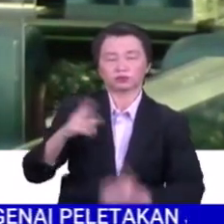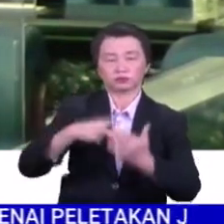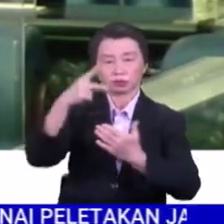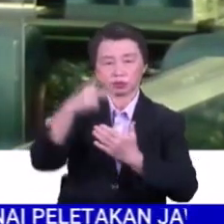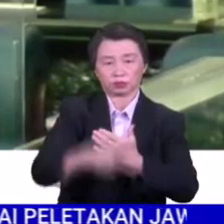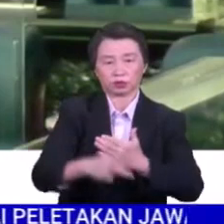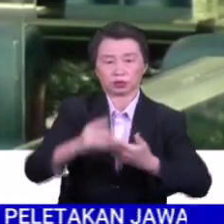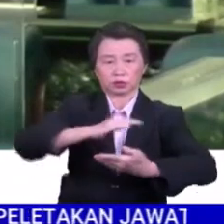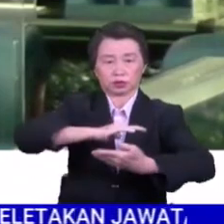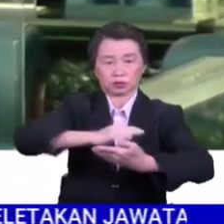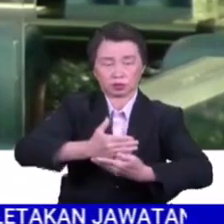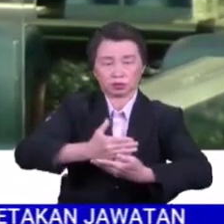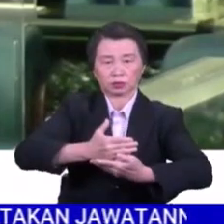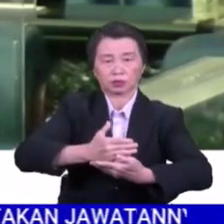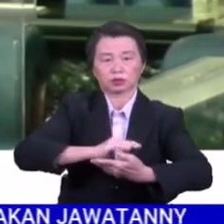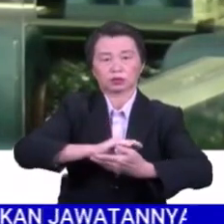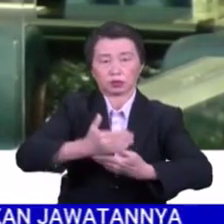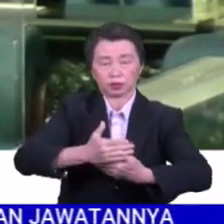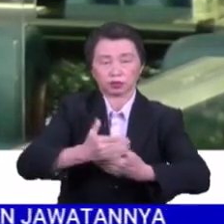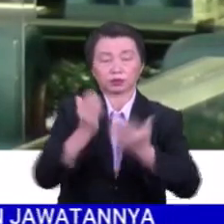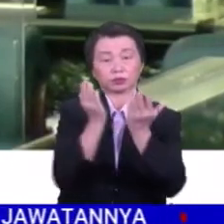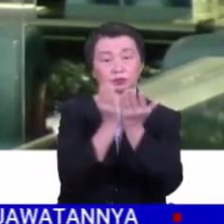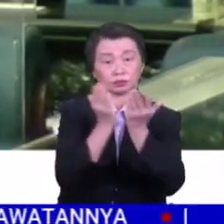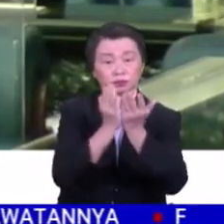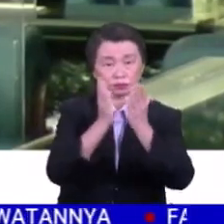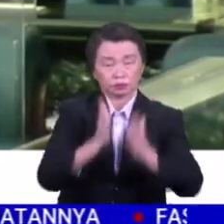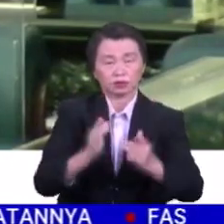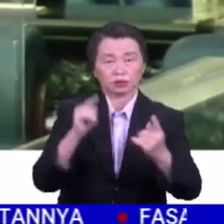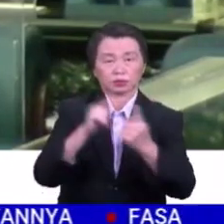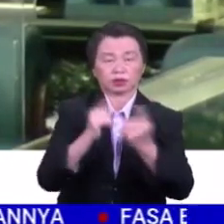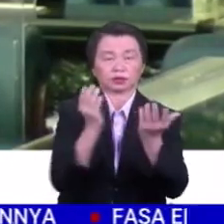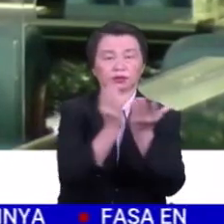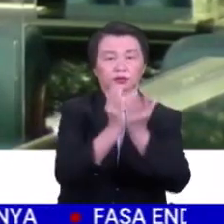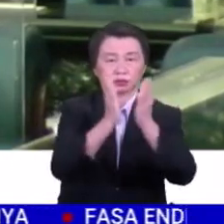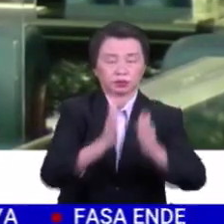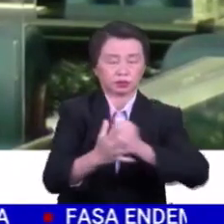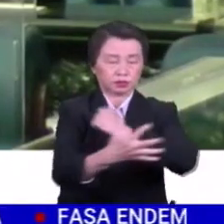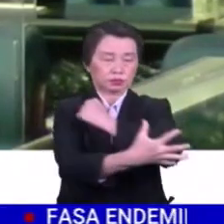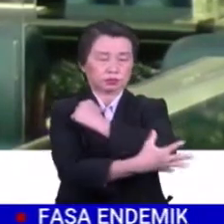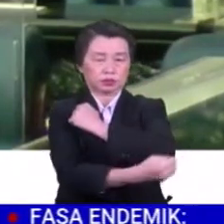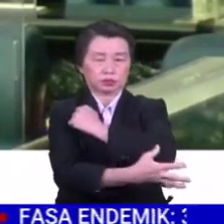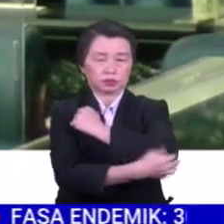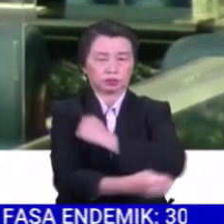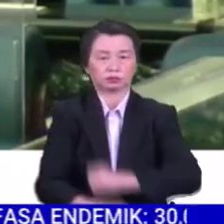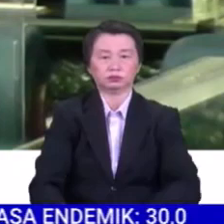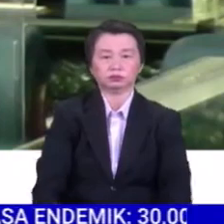program perantis ataupun perantis siswa kepada pelajar-pelajar miskin.